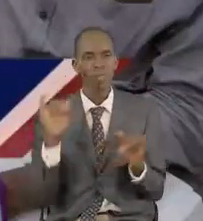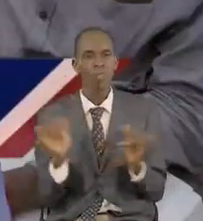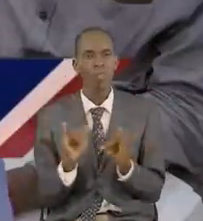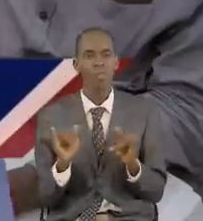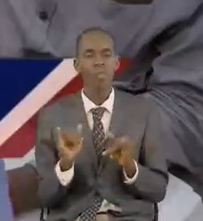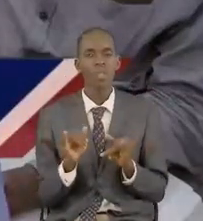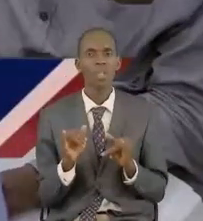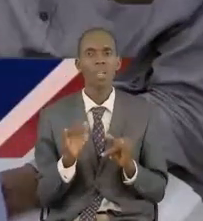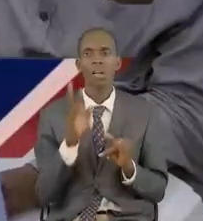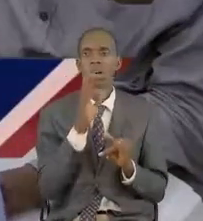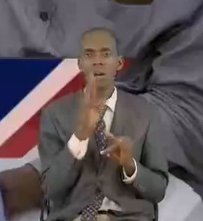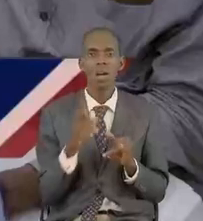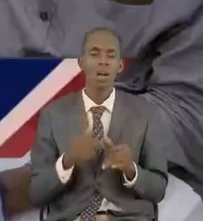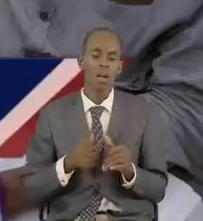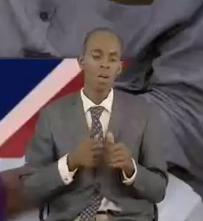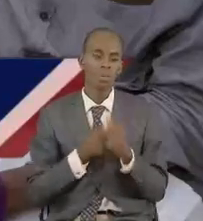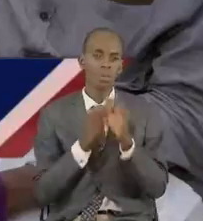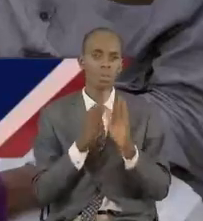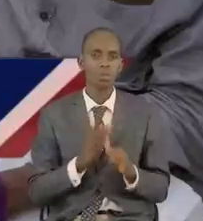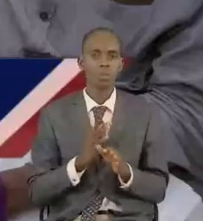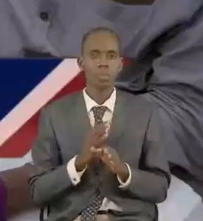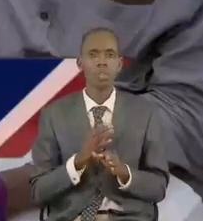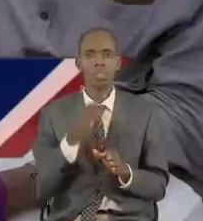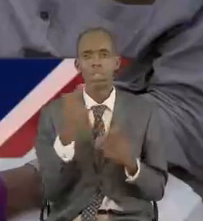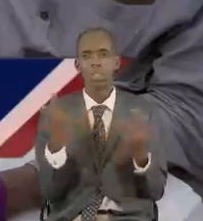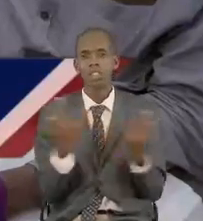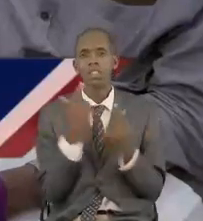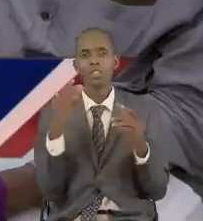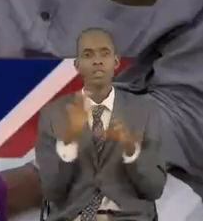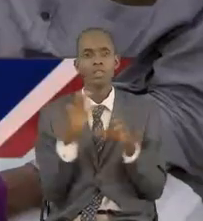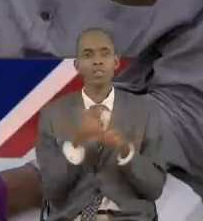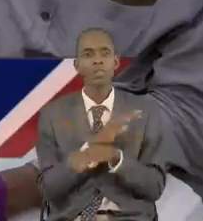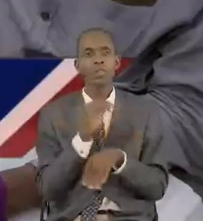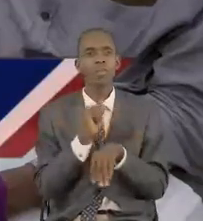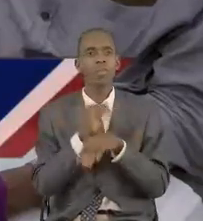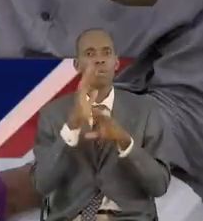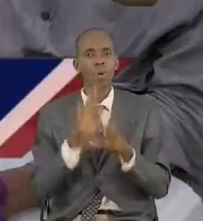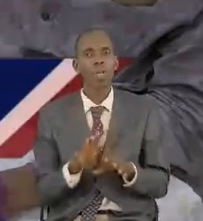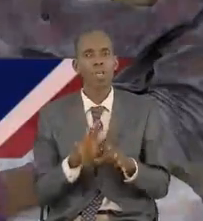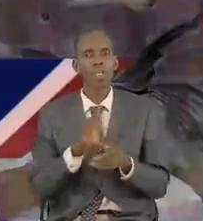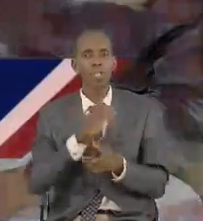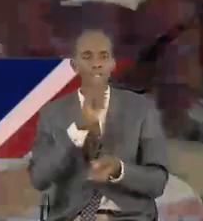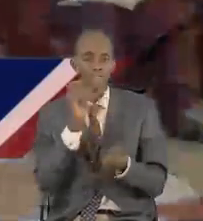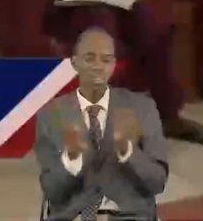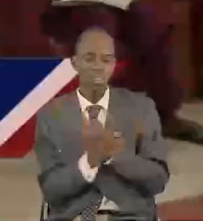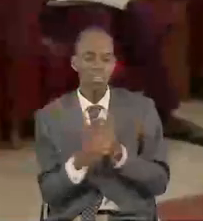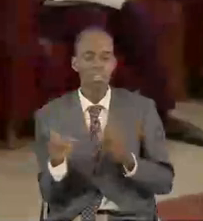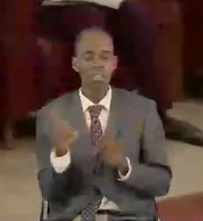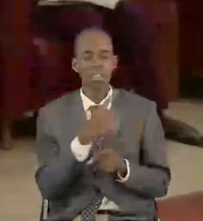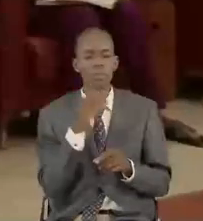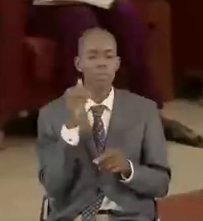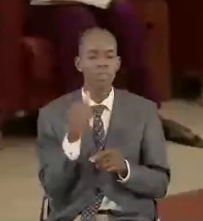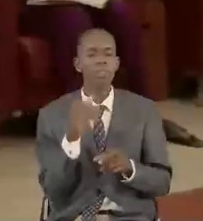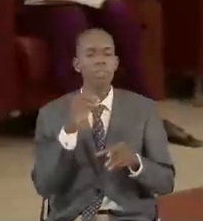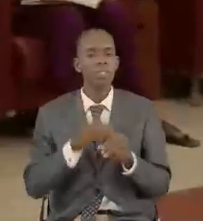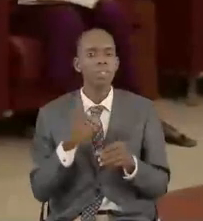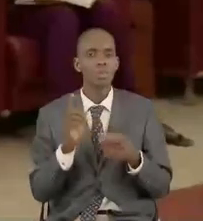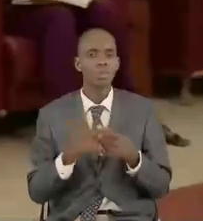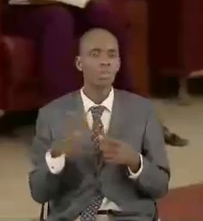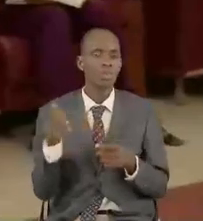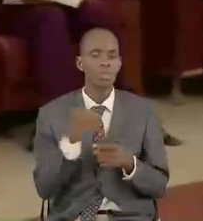ces hommes là sont de faux apôtres des ouvriers trompeurs déguisés en apôtre de